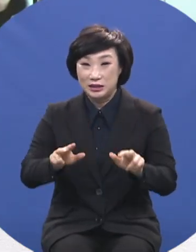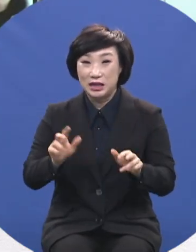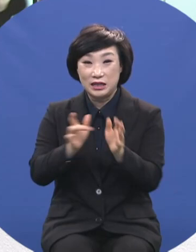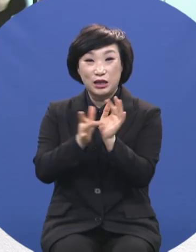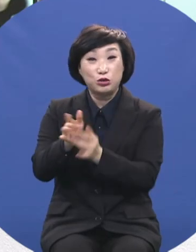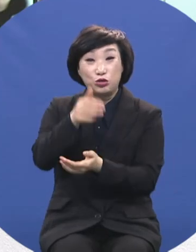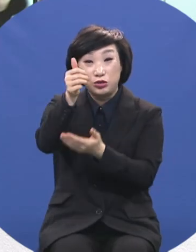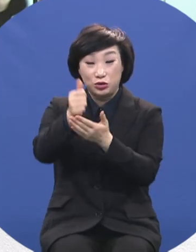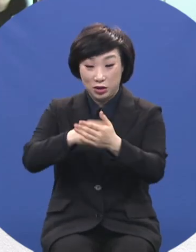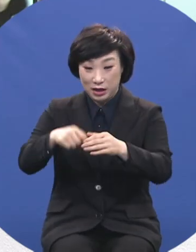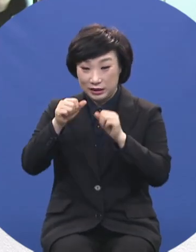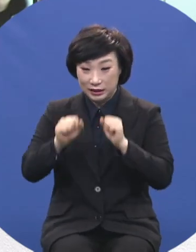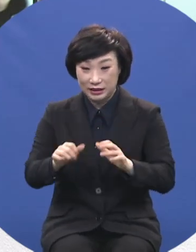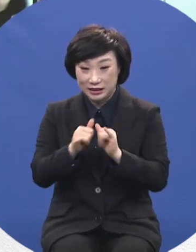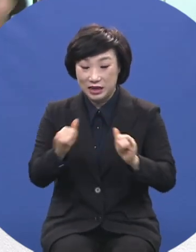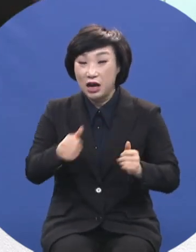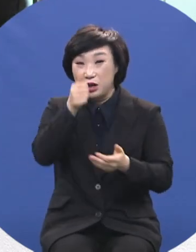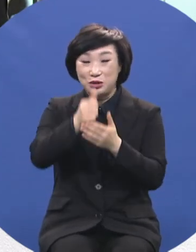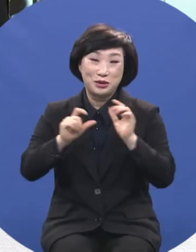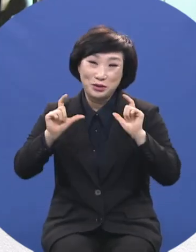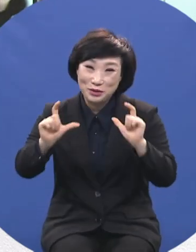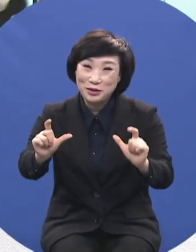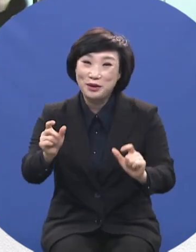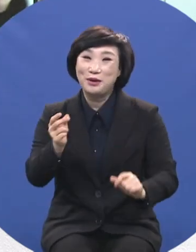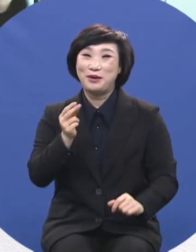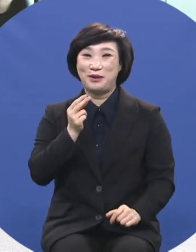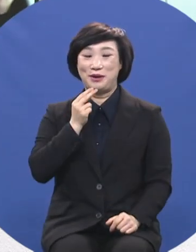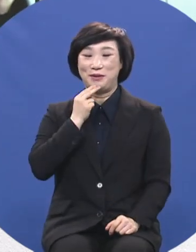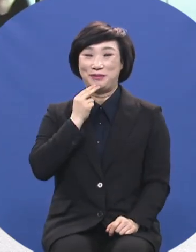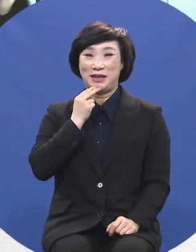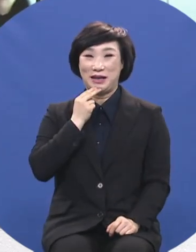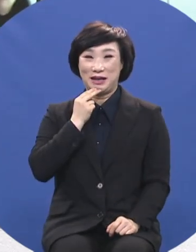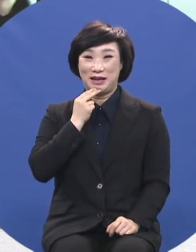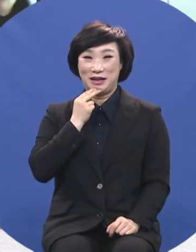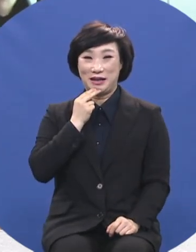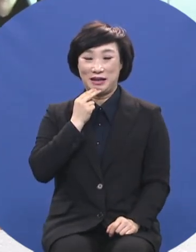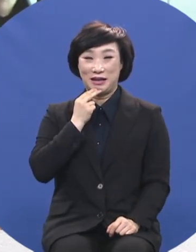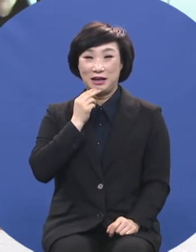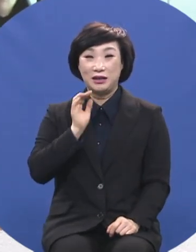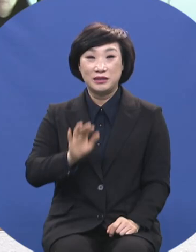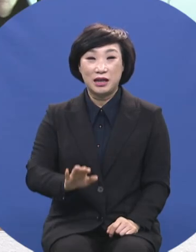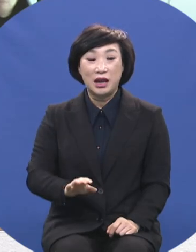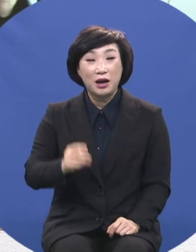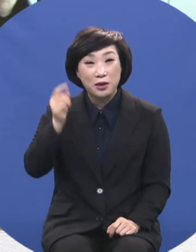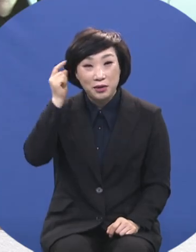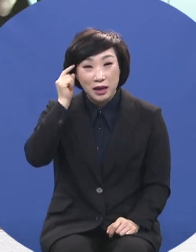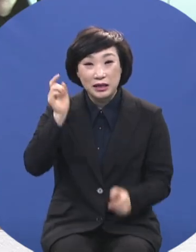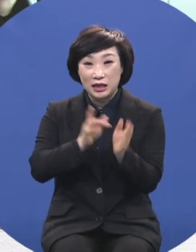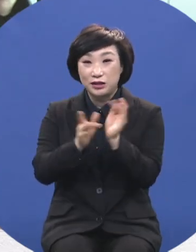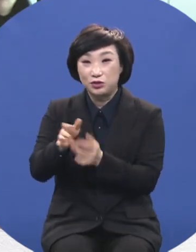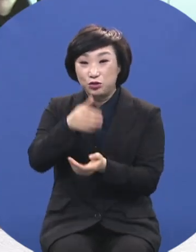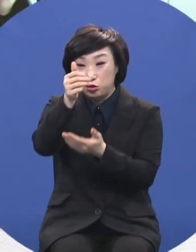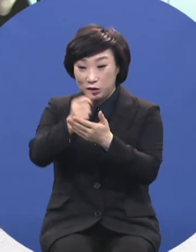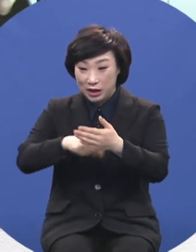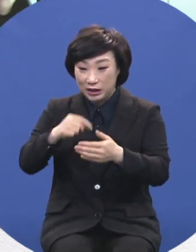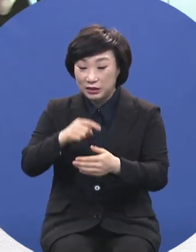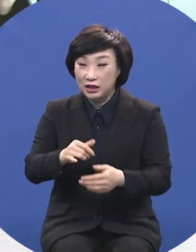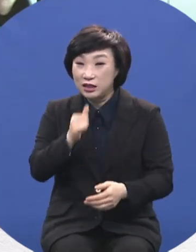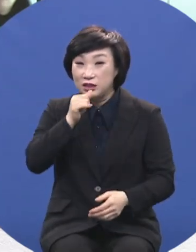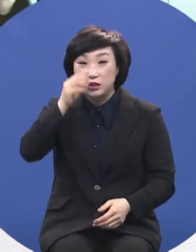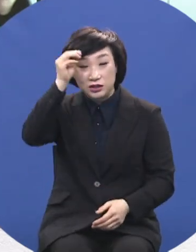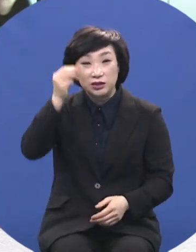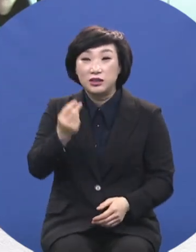그리스도 예수 안에 있는 자에게는 결코 정죄함이 없나니 이는 그리스도 예수 안에 있는